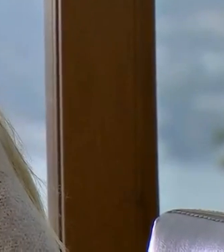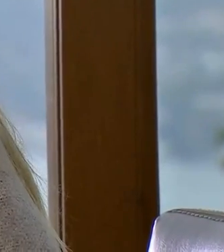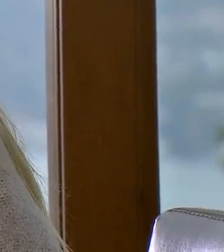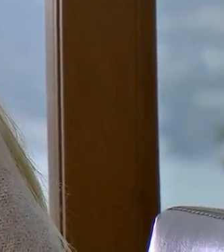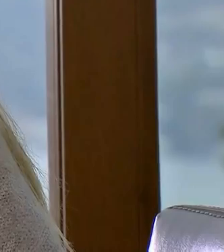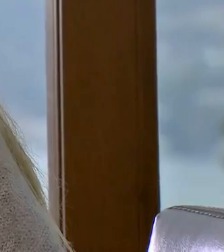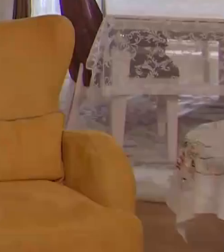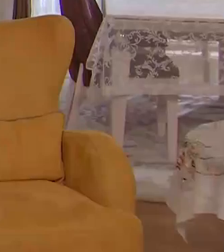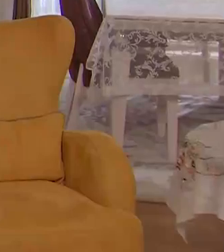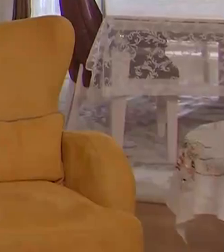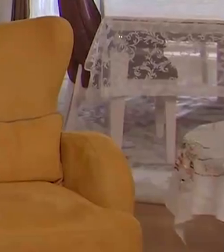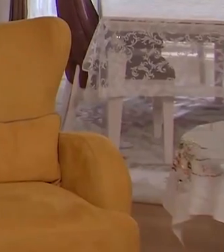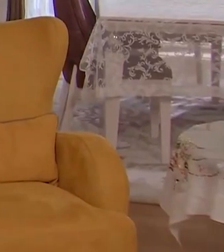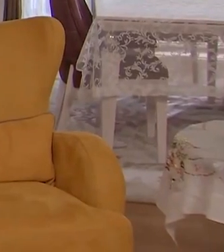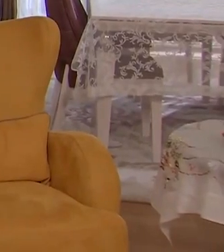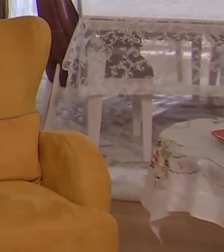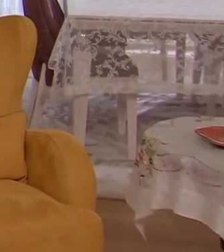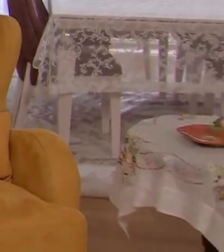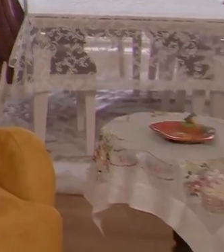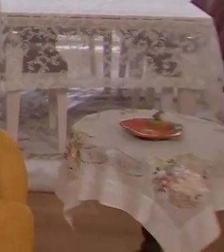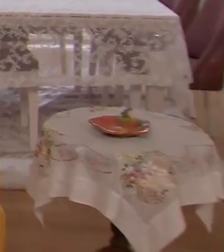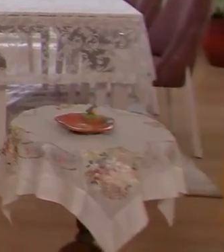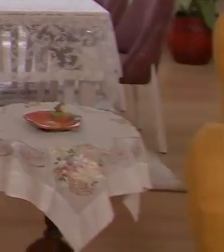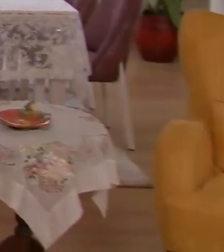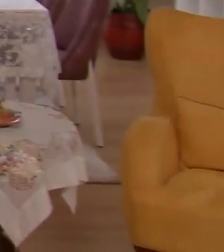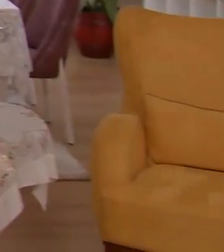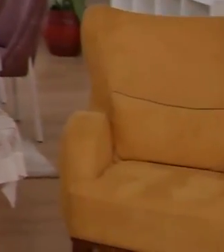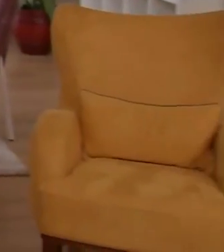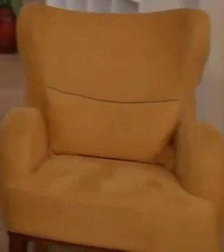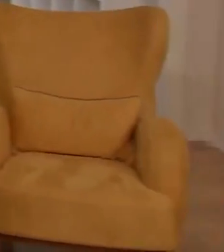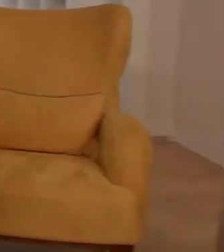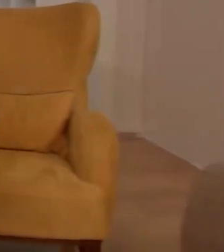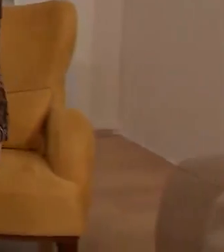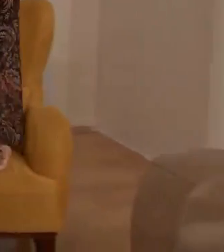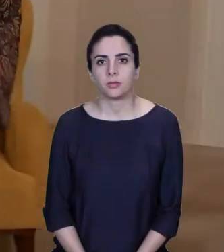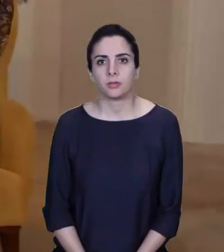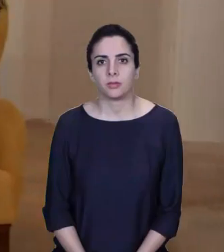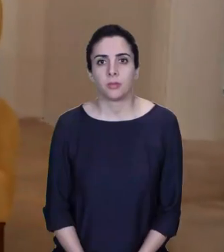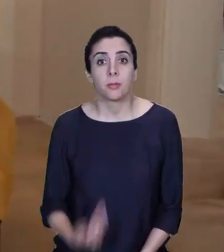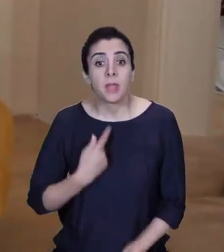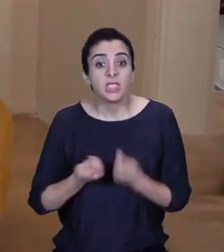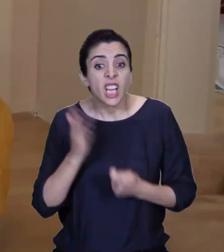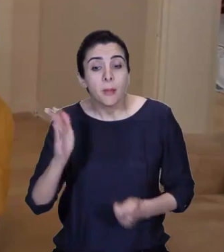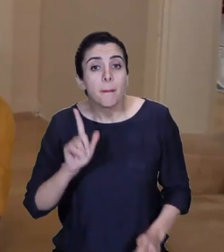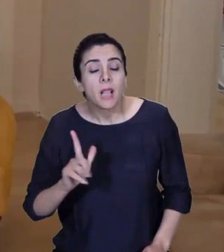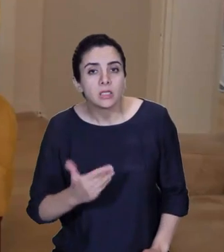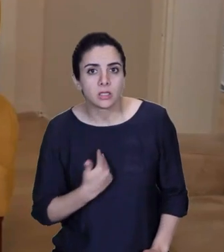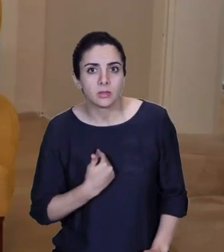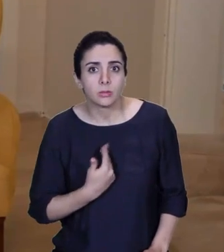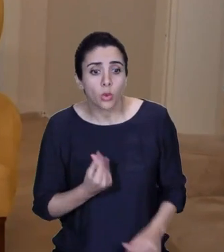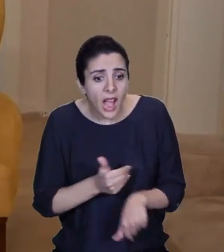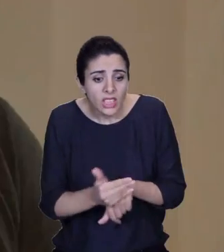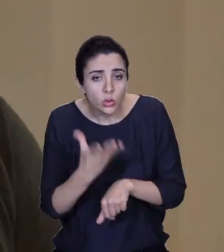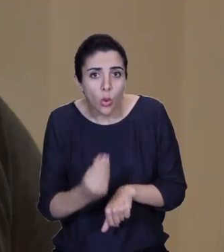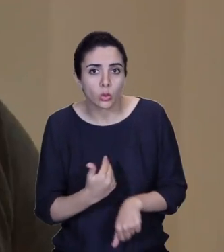Beyaz fincanı ağzına götürdü. Zehra Sevim'le eve girdi. İsteksiz, durgun, zoraki. Benim işe gitmem lazım anne. Çok